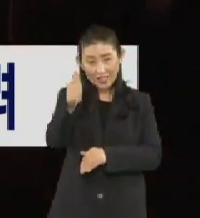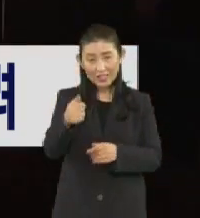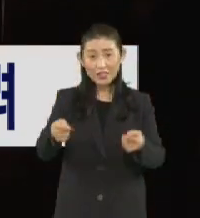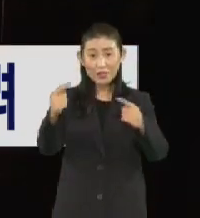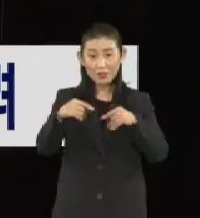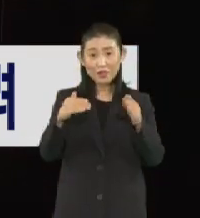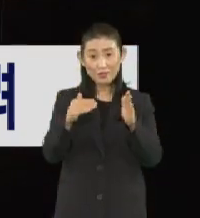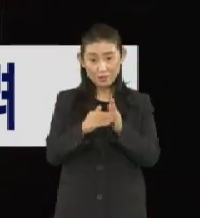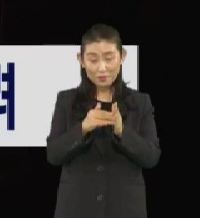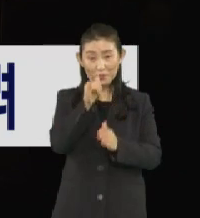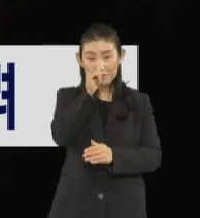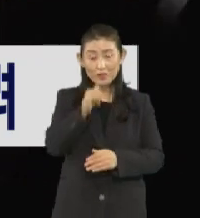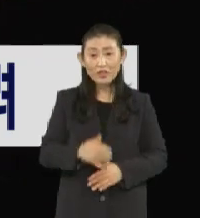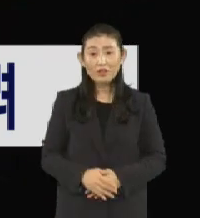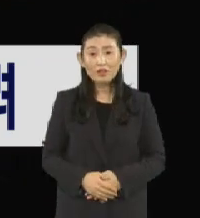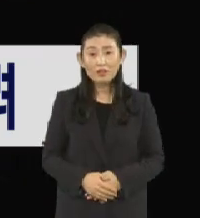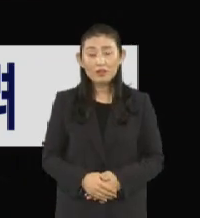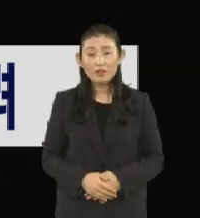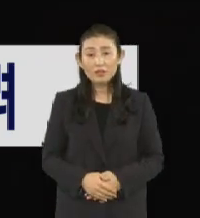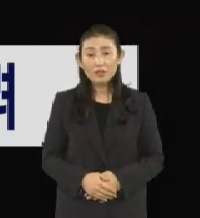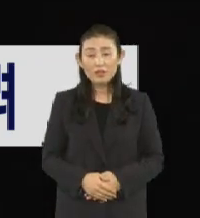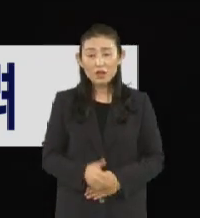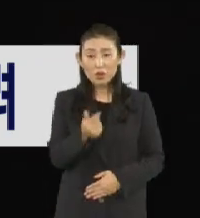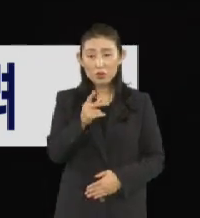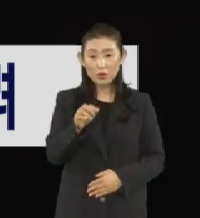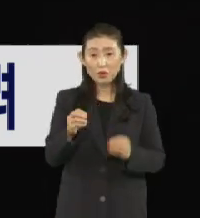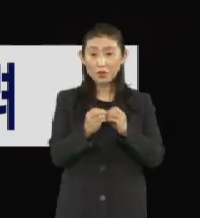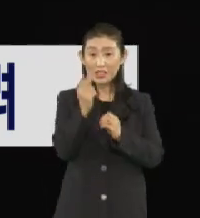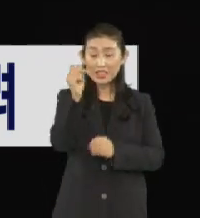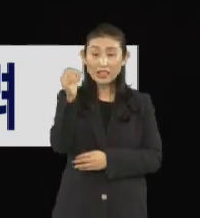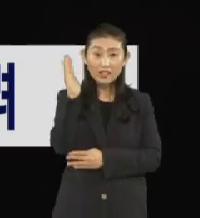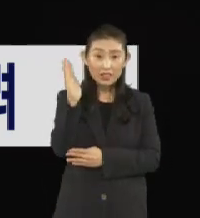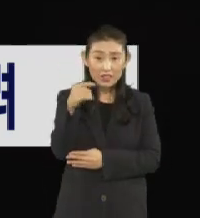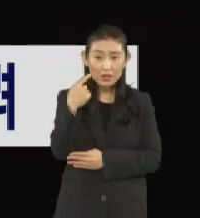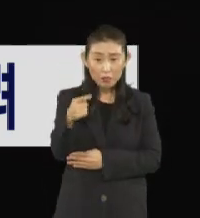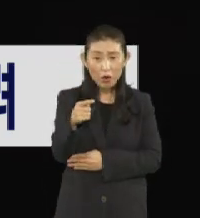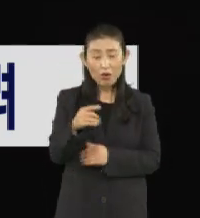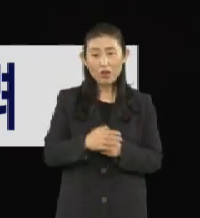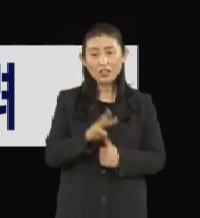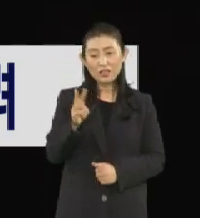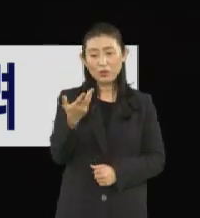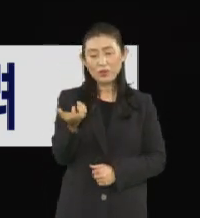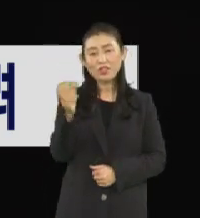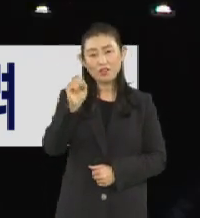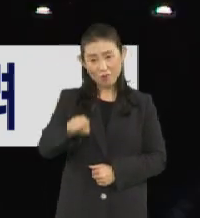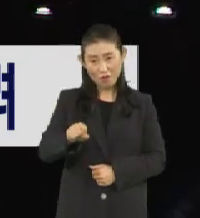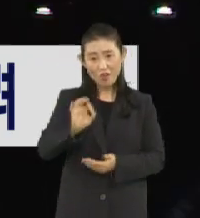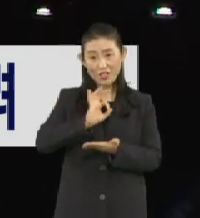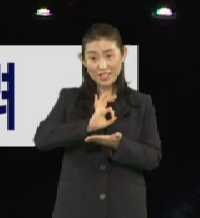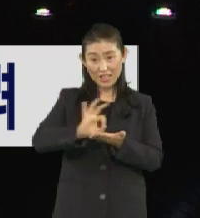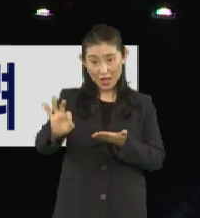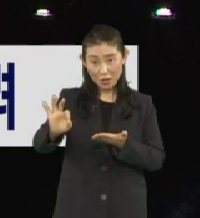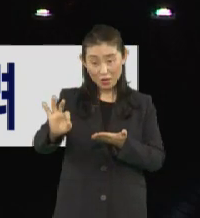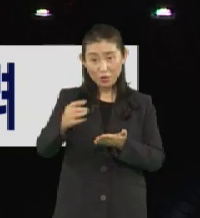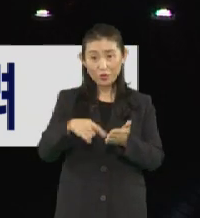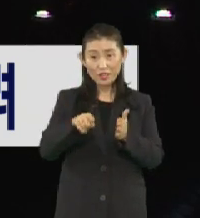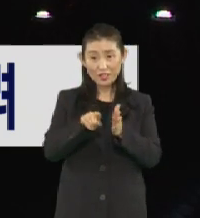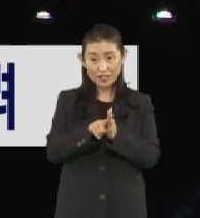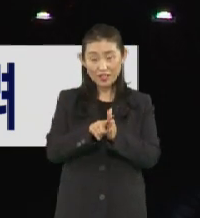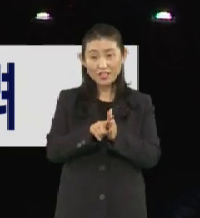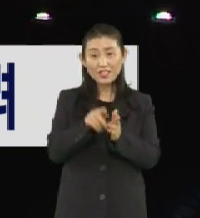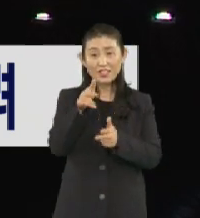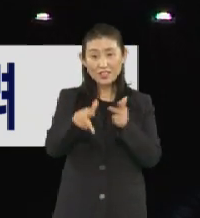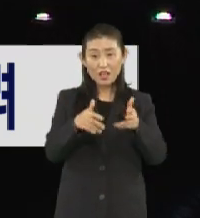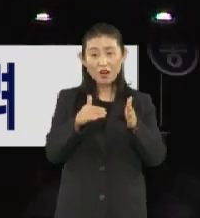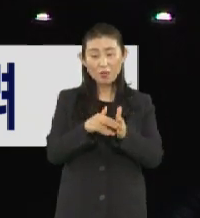참석한 가운데 열렸습니다. 개통식에서 황병선 논산시장은 380억 원 규모의 탑정호 웰니스파크 조성